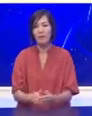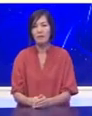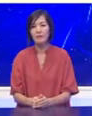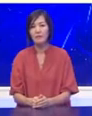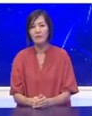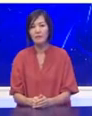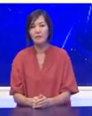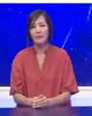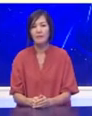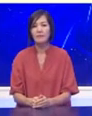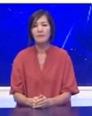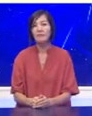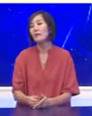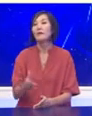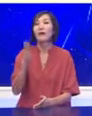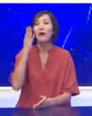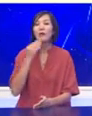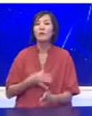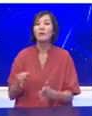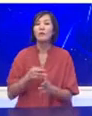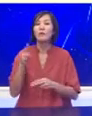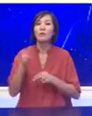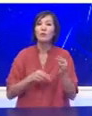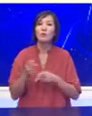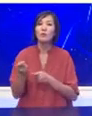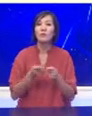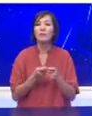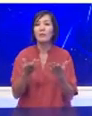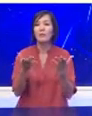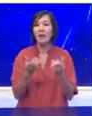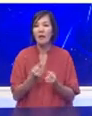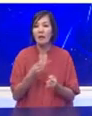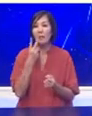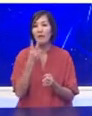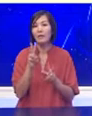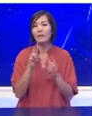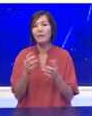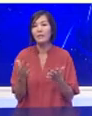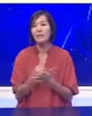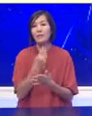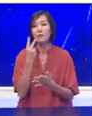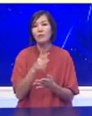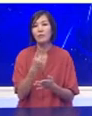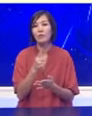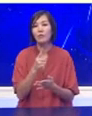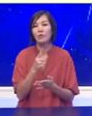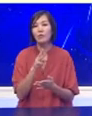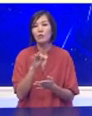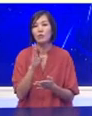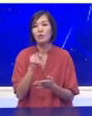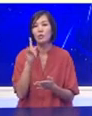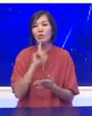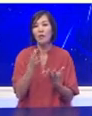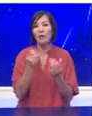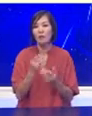алған Алматы облысының құрылыс басқармасы. Біз тек қана 21 жылдың 90 айының 20-сынан бастап жалға алып